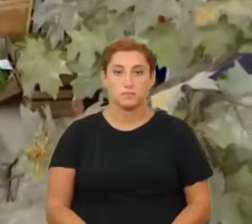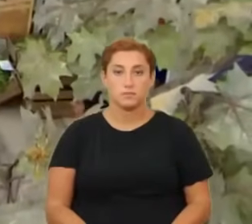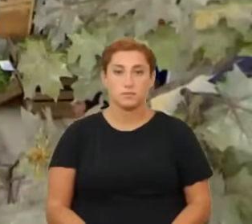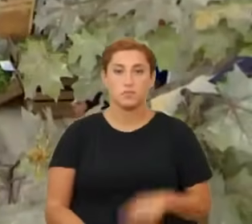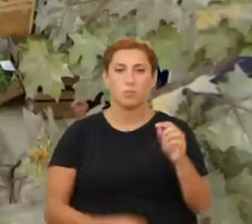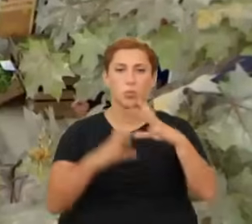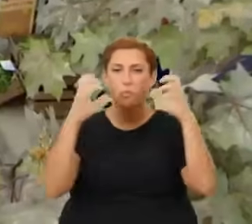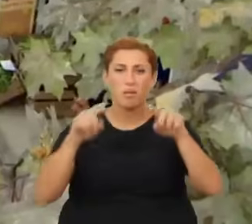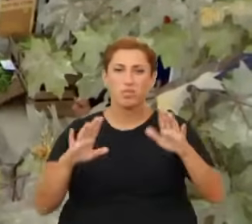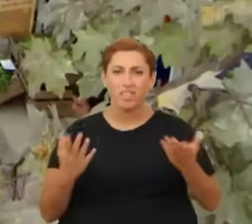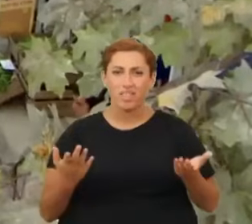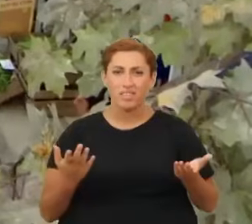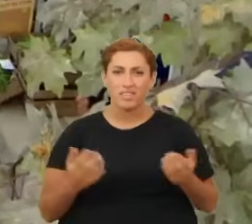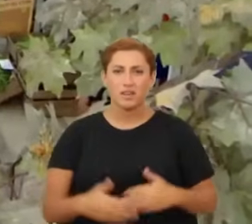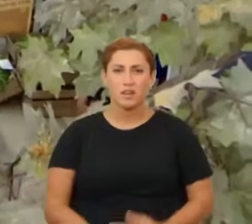Duman nedir ya?